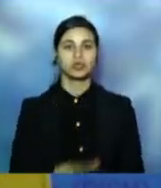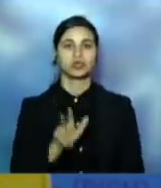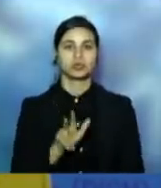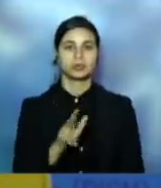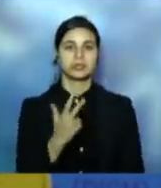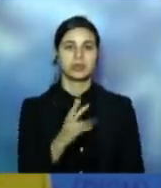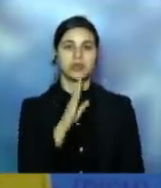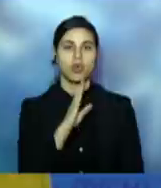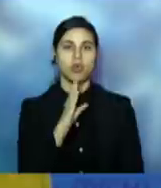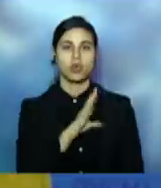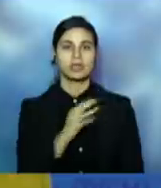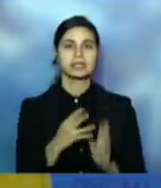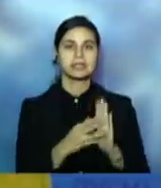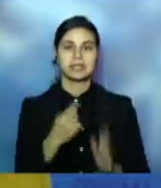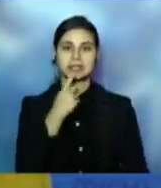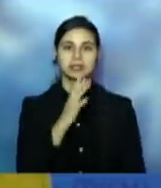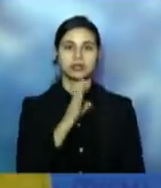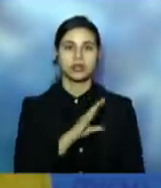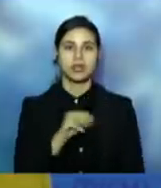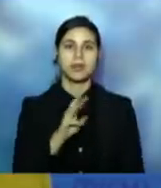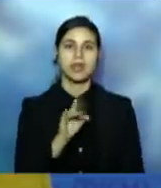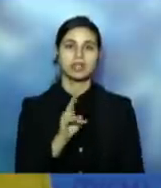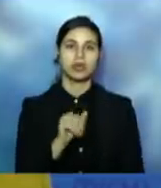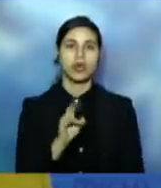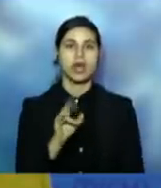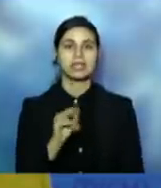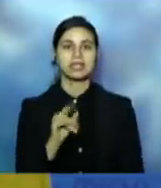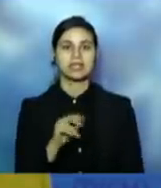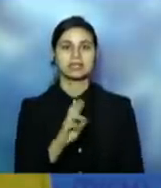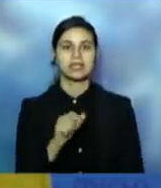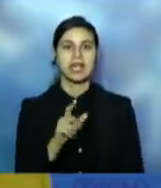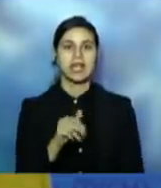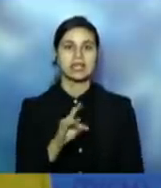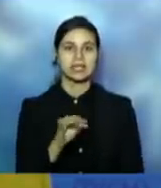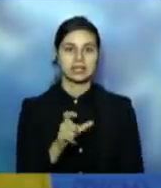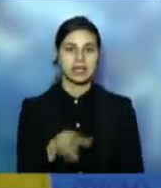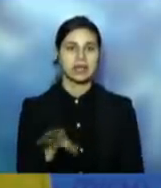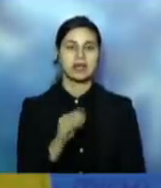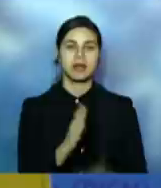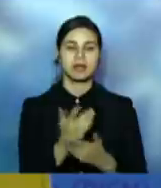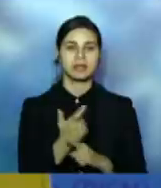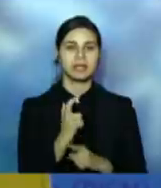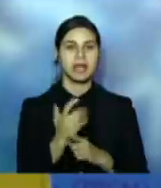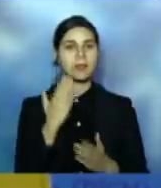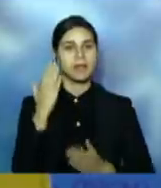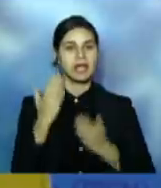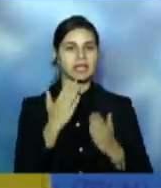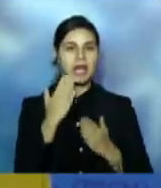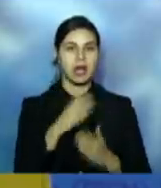დიახ, გოგონები, 9 წლის გოგონები, მარიკო, ანასტასია და ეკატერინე. არიან ძალიან